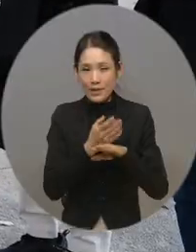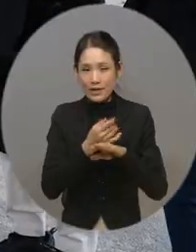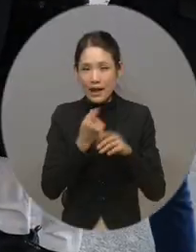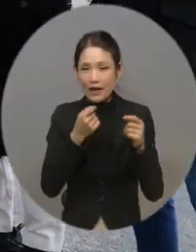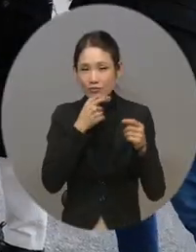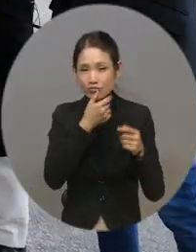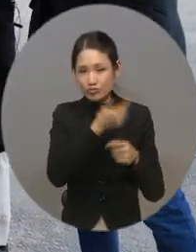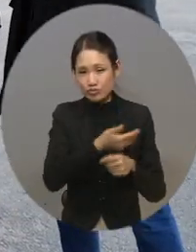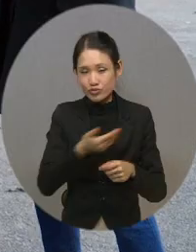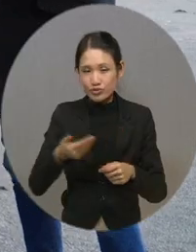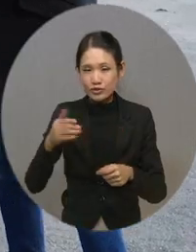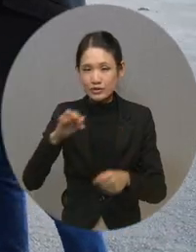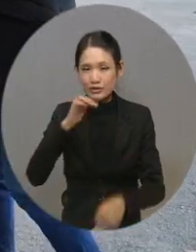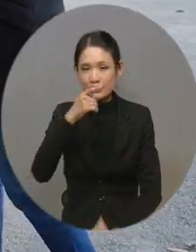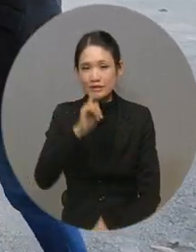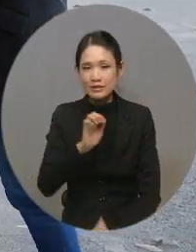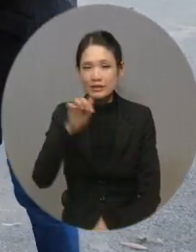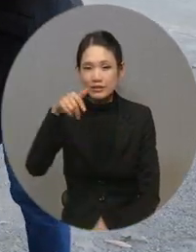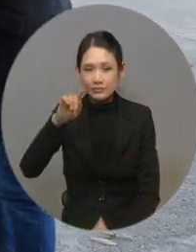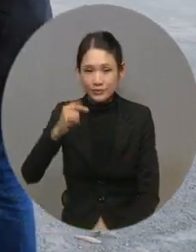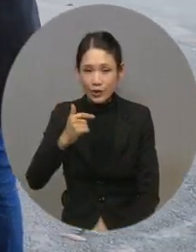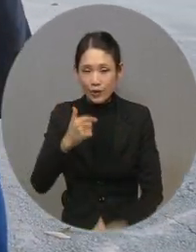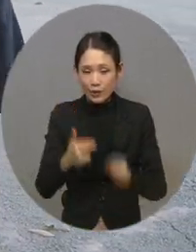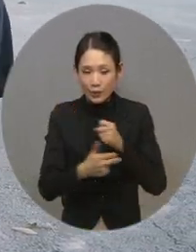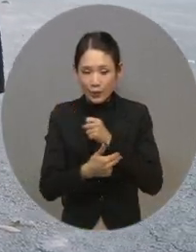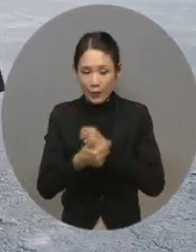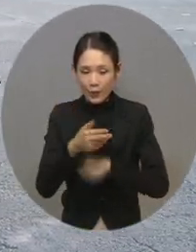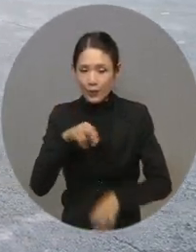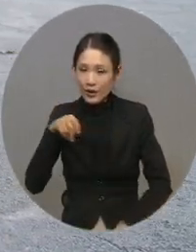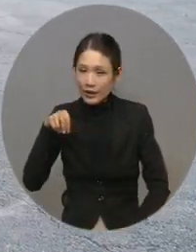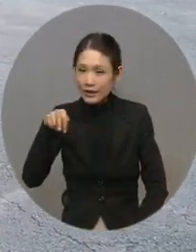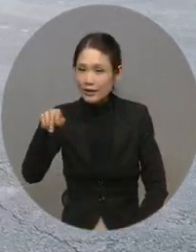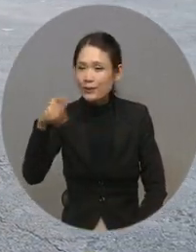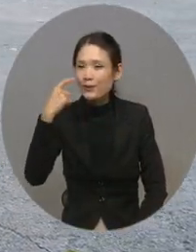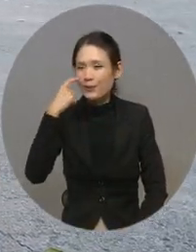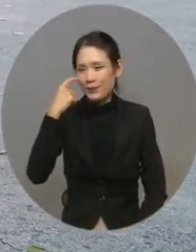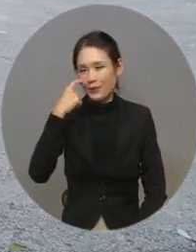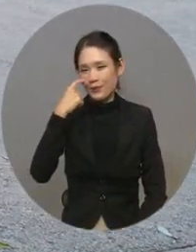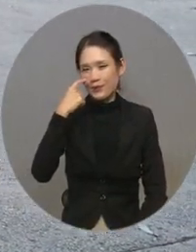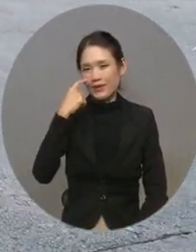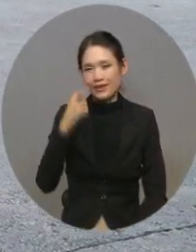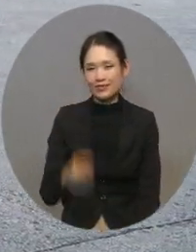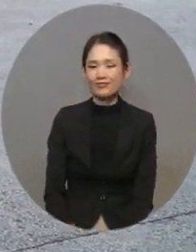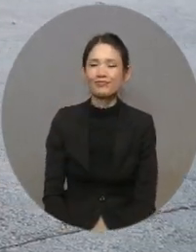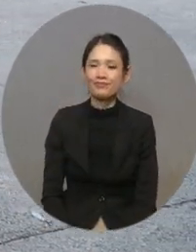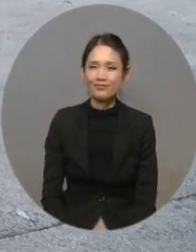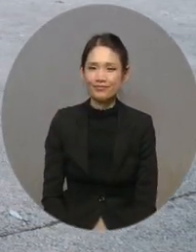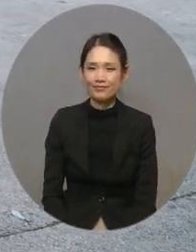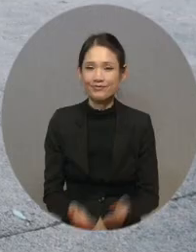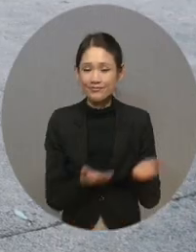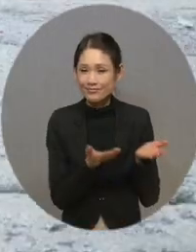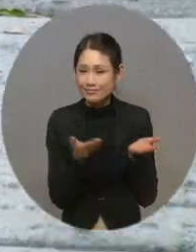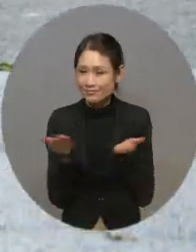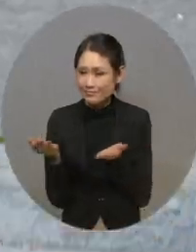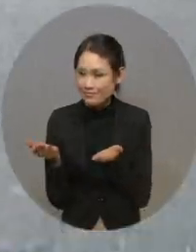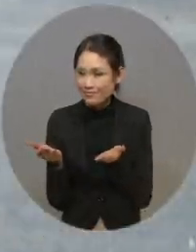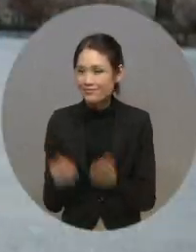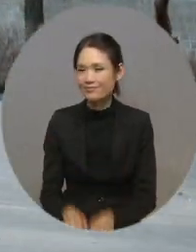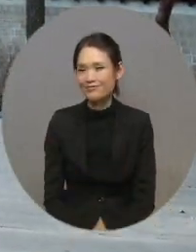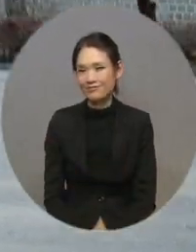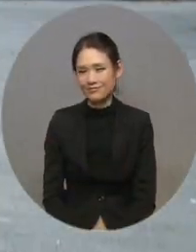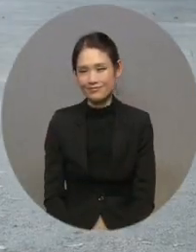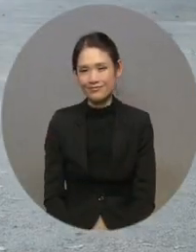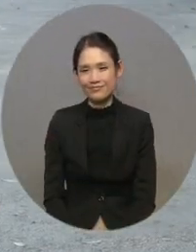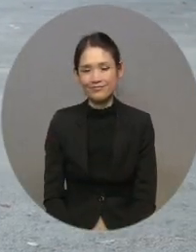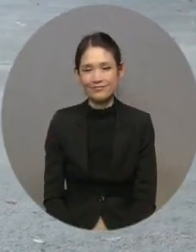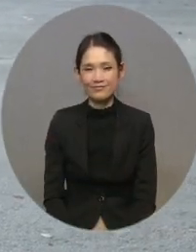아, 자, 금천교로 네. 이동해 보도록 하겠습니다. 아, 네. 예, 제가 필끔 필요하면 하셔도 돼요. 예. 감사합니다. 자, 예. 이쪽으로. 자, 저희는